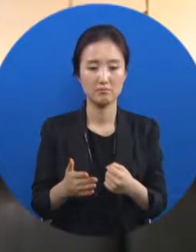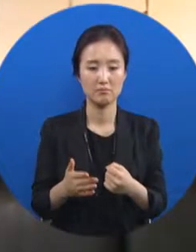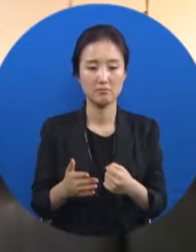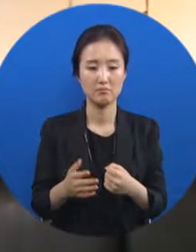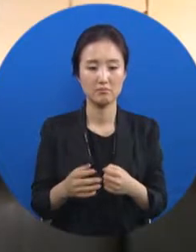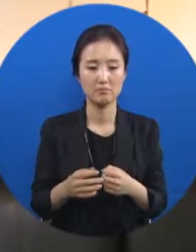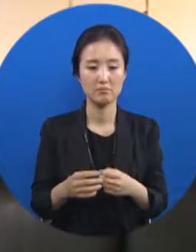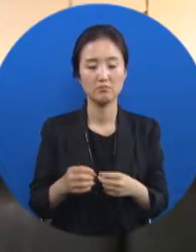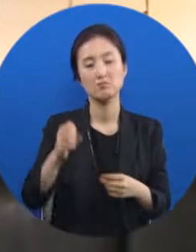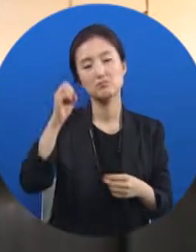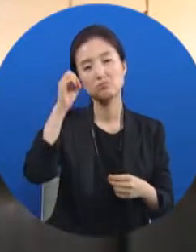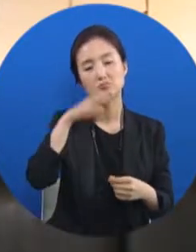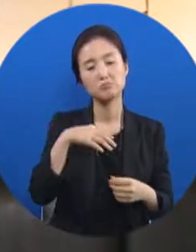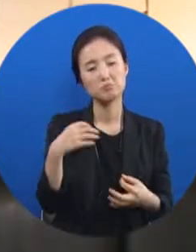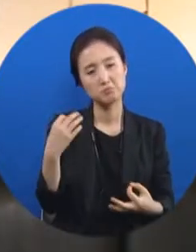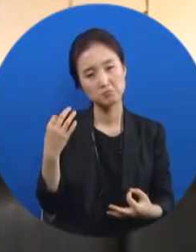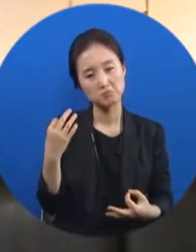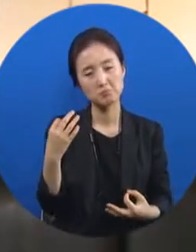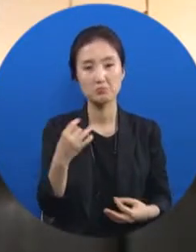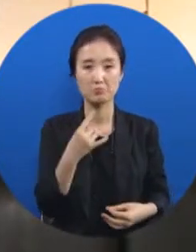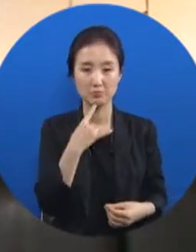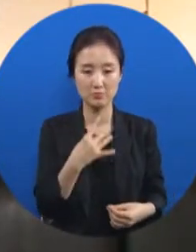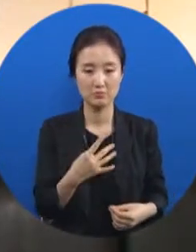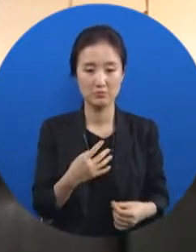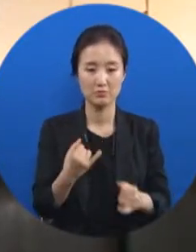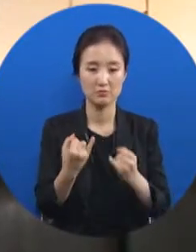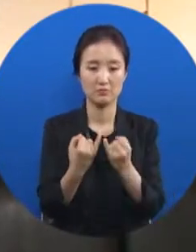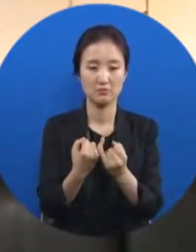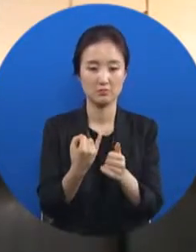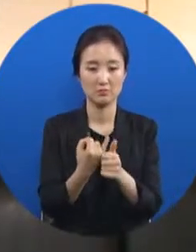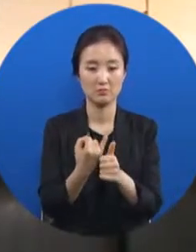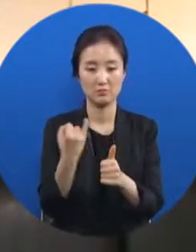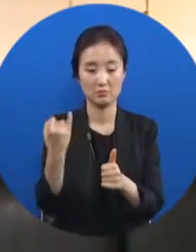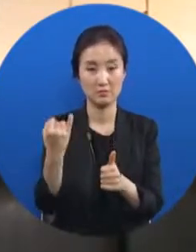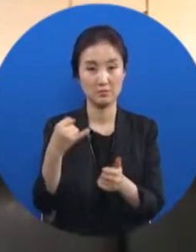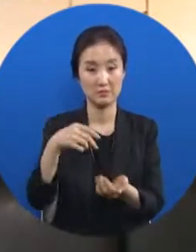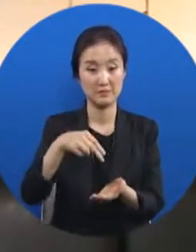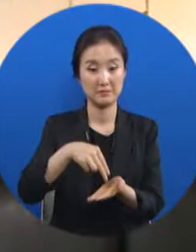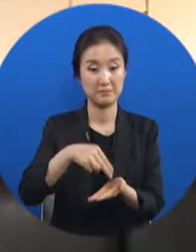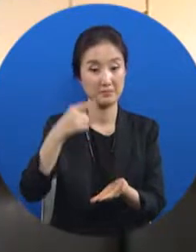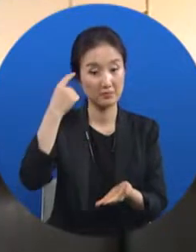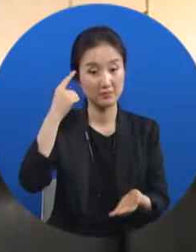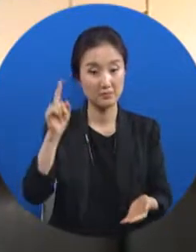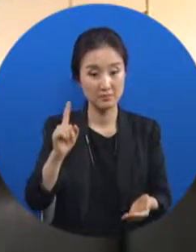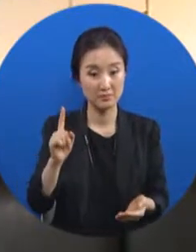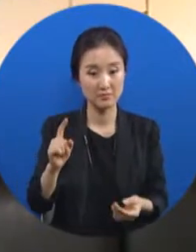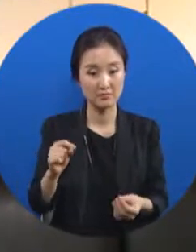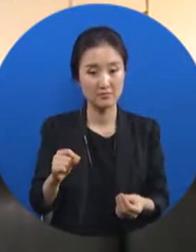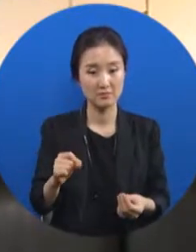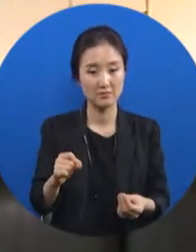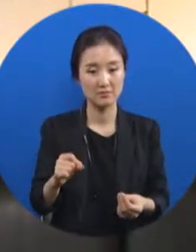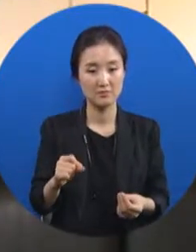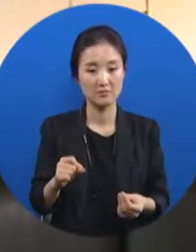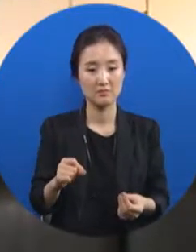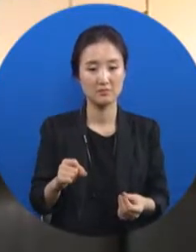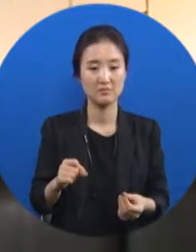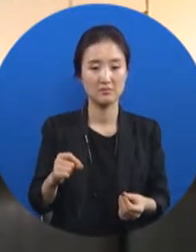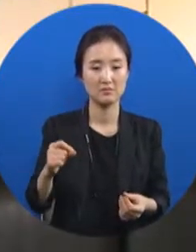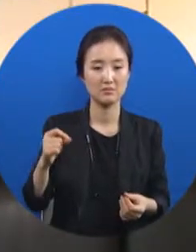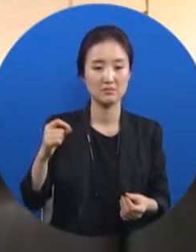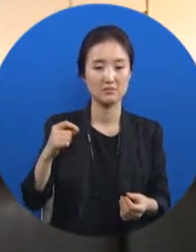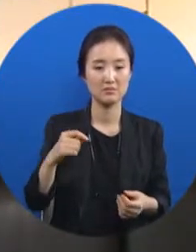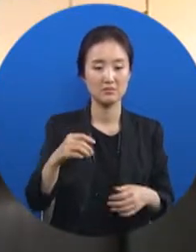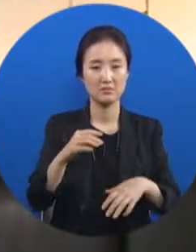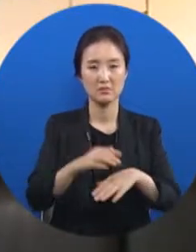좀 미적미적 거린 것 뿐이었는데 이제 아내는 이제 손 크지 눈 작지 머리